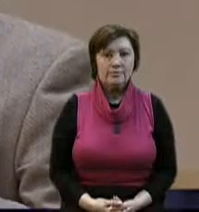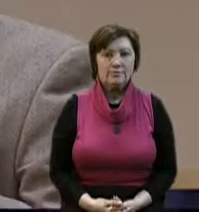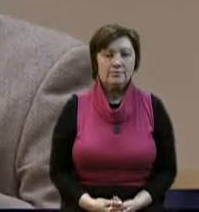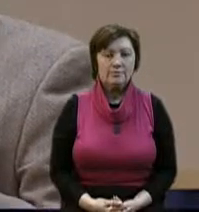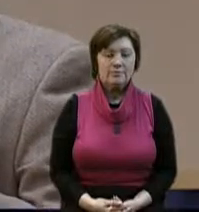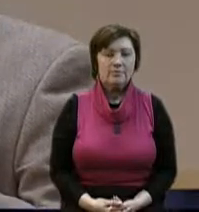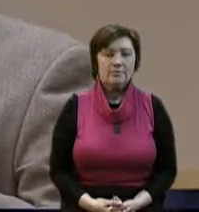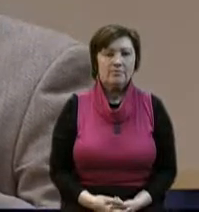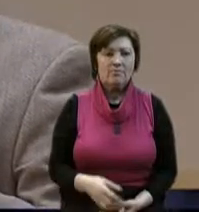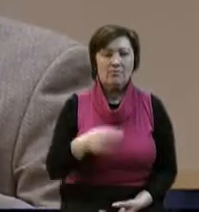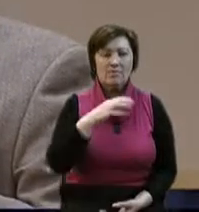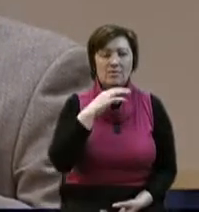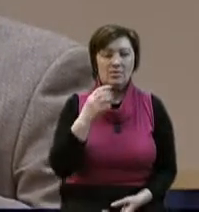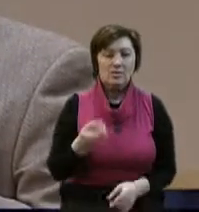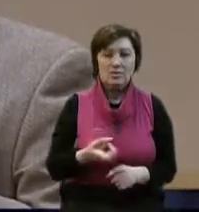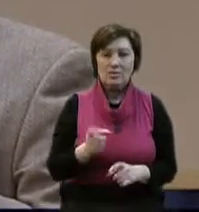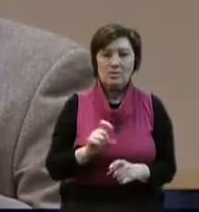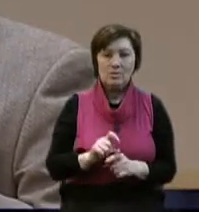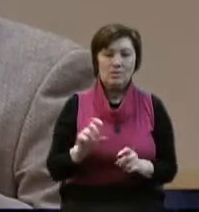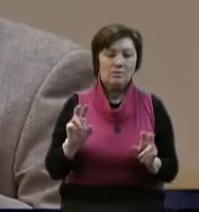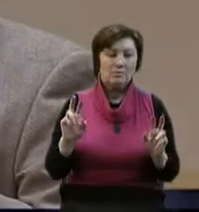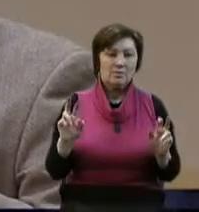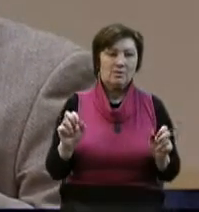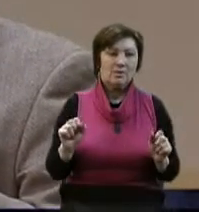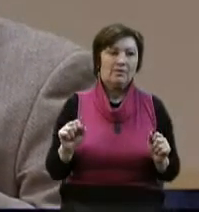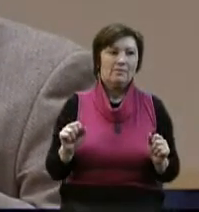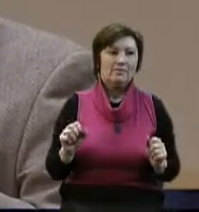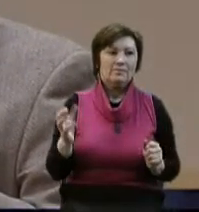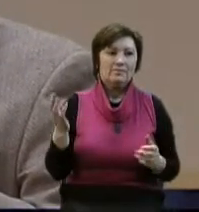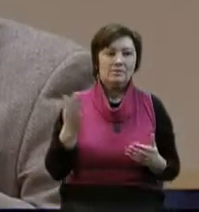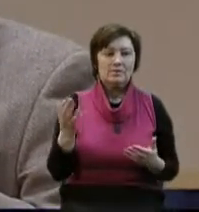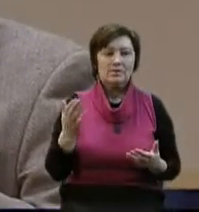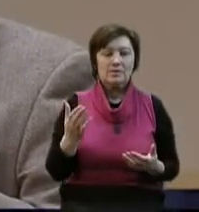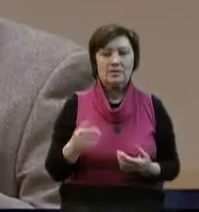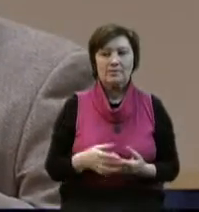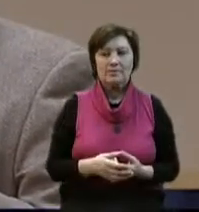Их так много, но некоторые мы прочитаем.